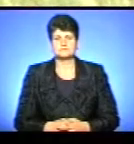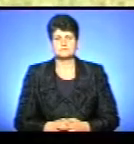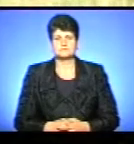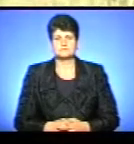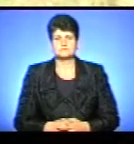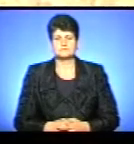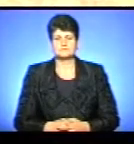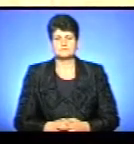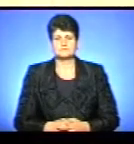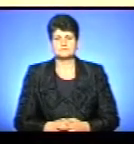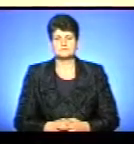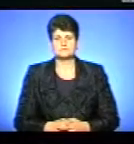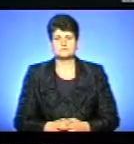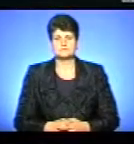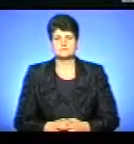Новини.